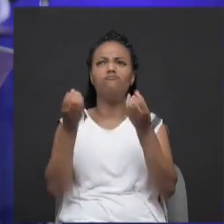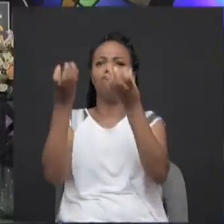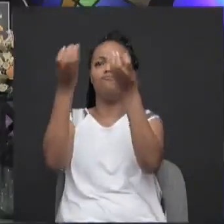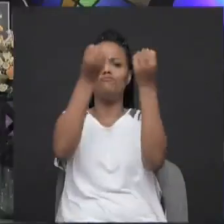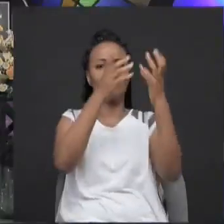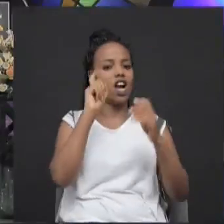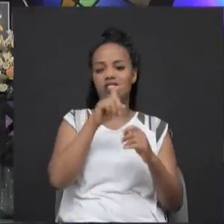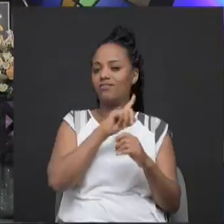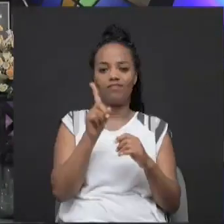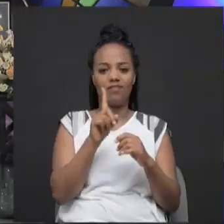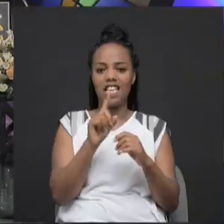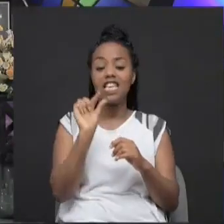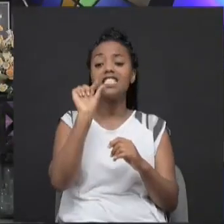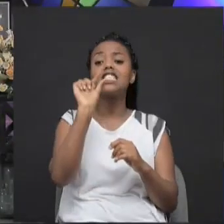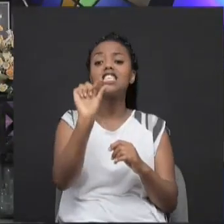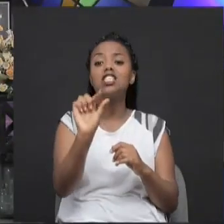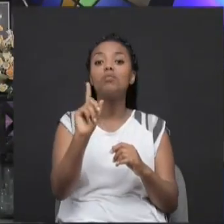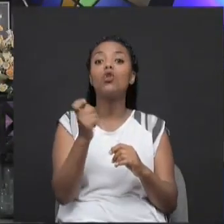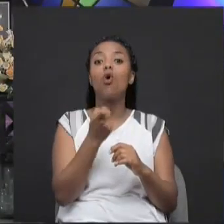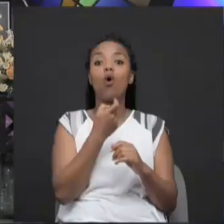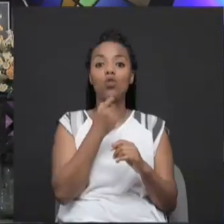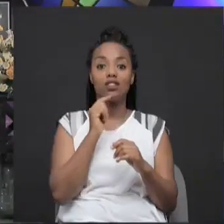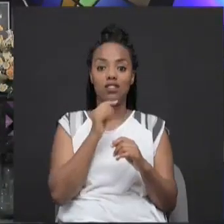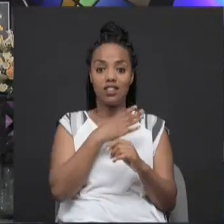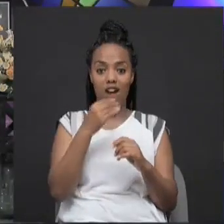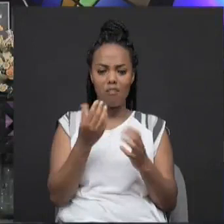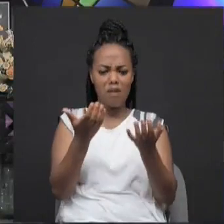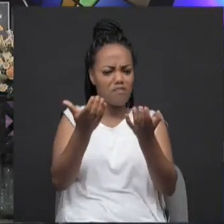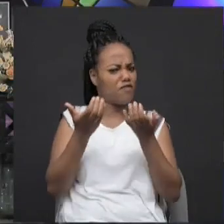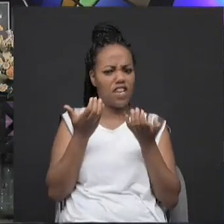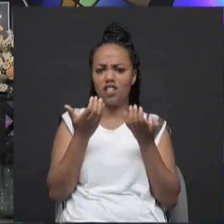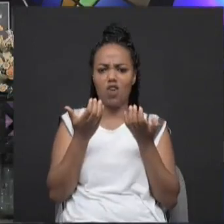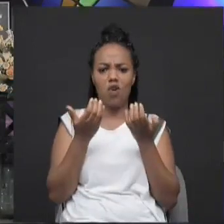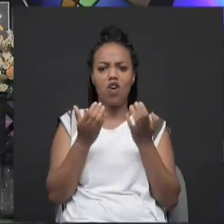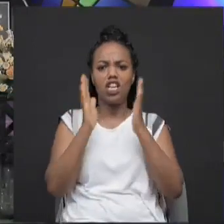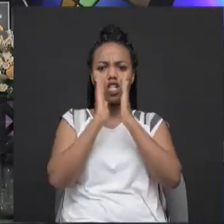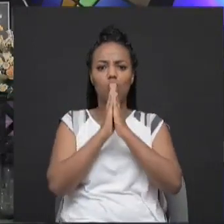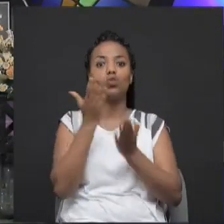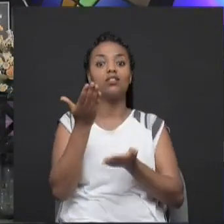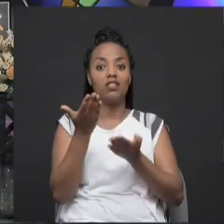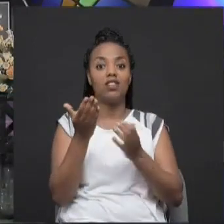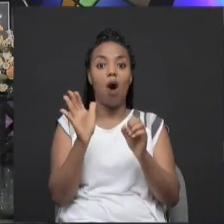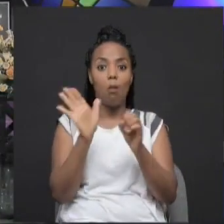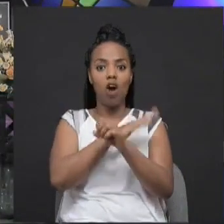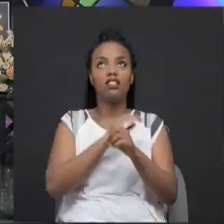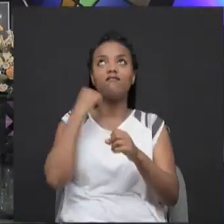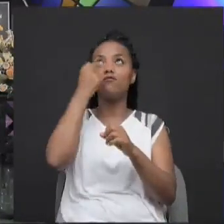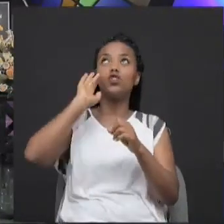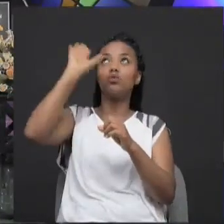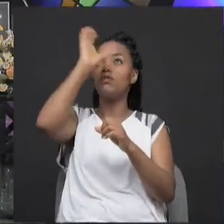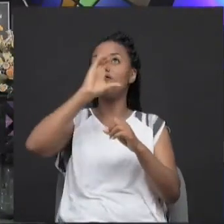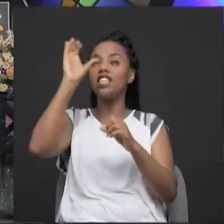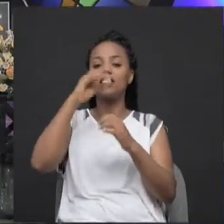አይደለም ጥቂት ብንሆንና በሚፈልገው የጸሎት መስፈርት ፊቱን ብንፈልግ እግዚአብሔር